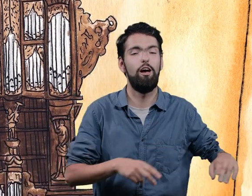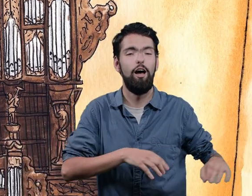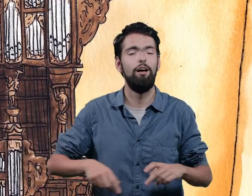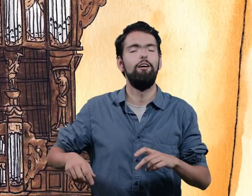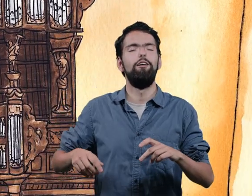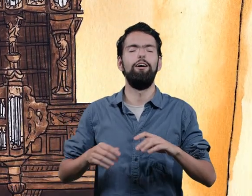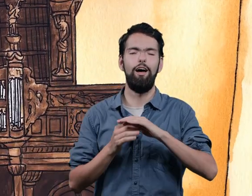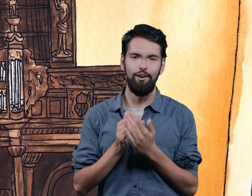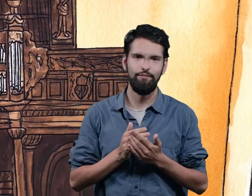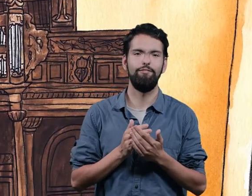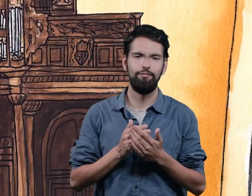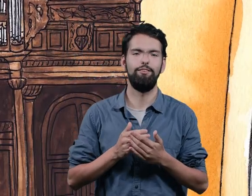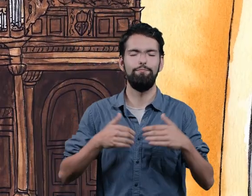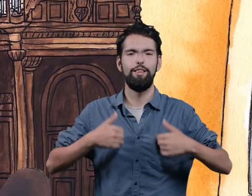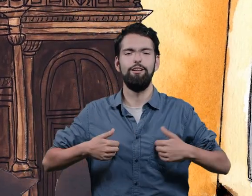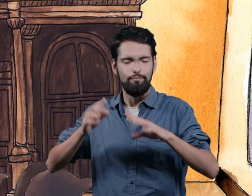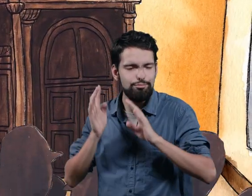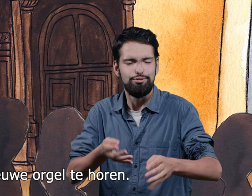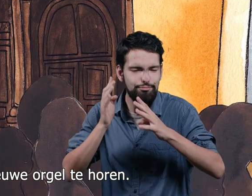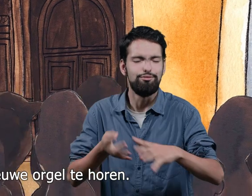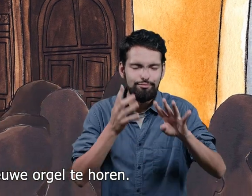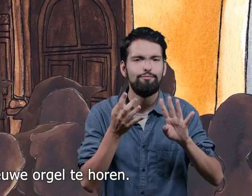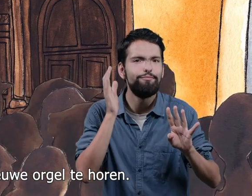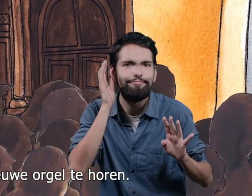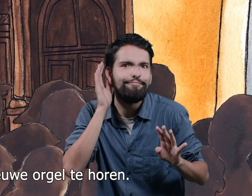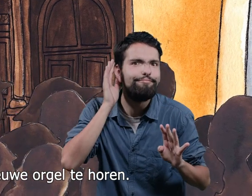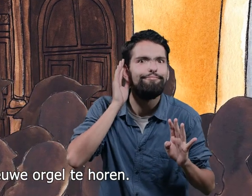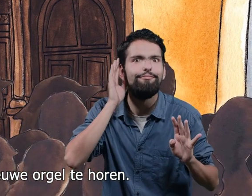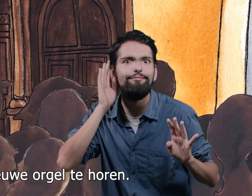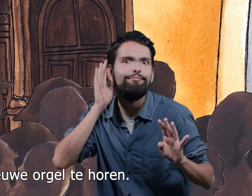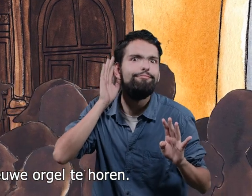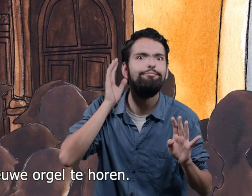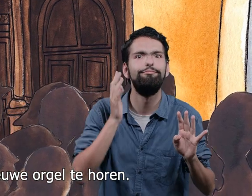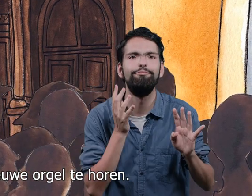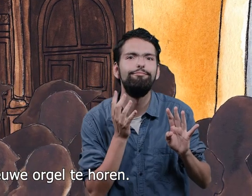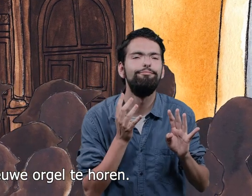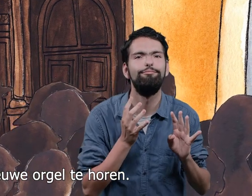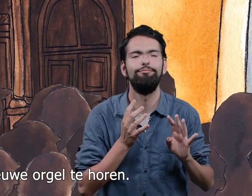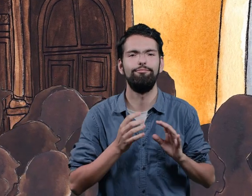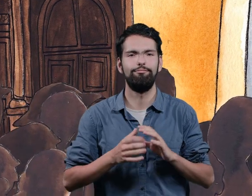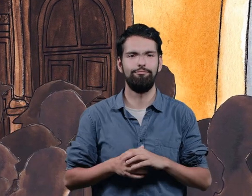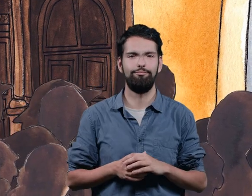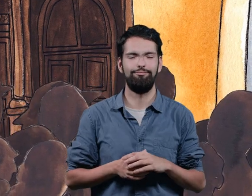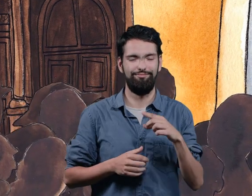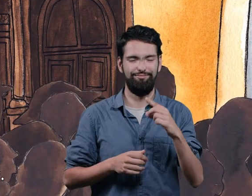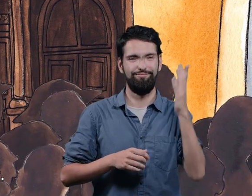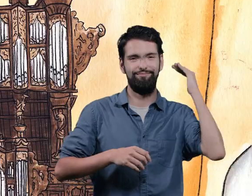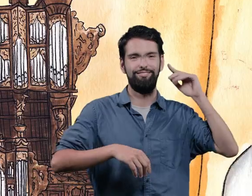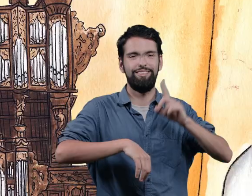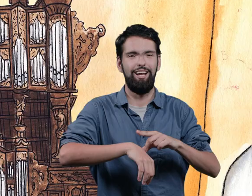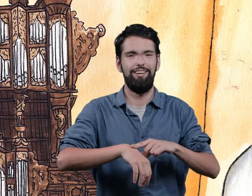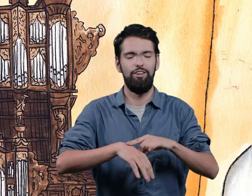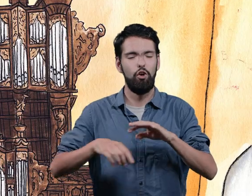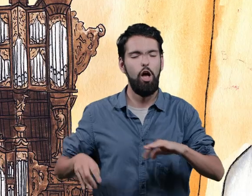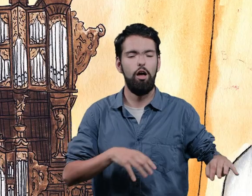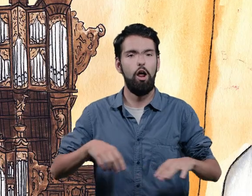Het orgel is nu helemaal af. De mensen staan in de rij om het nieuwe orgel te horen. Orgels